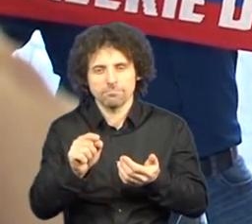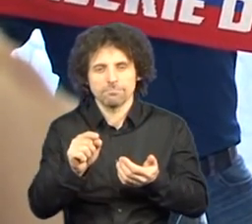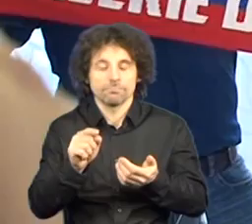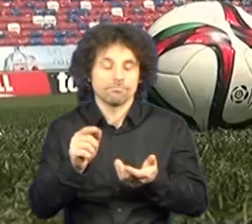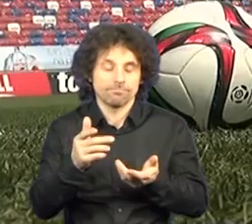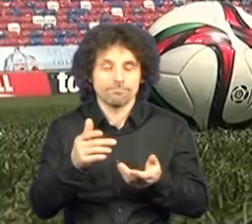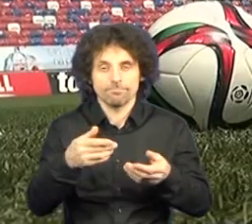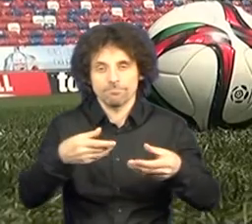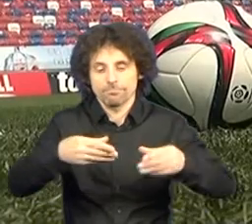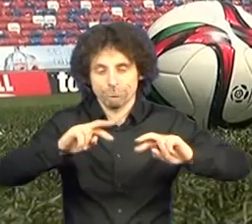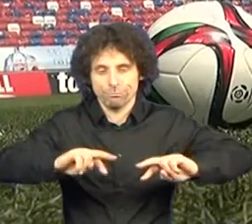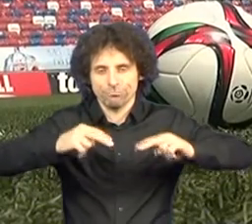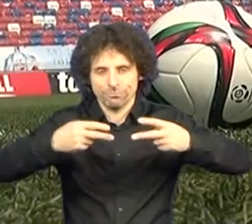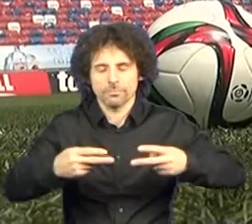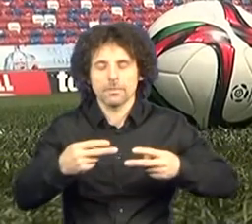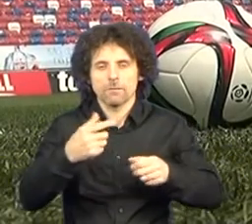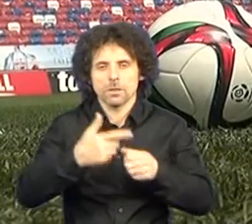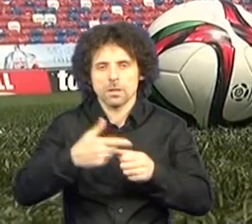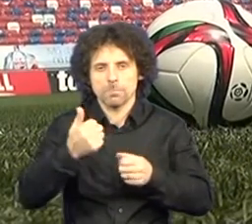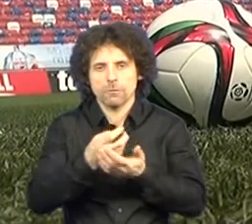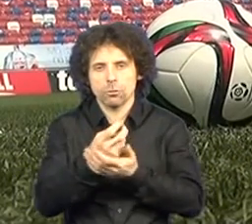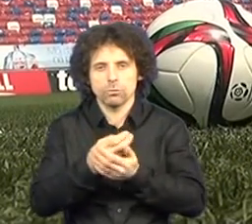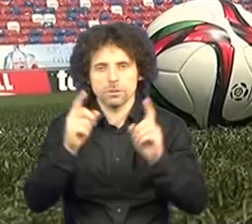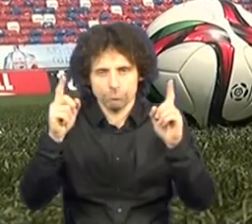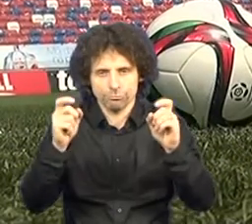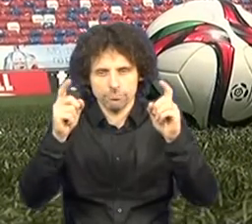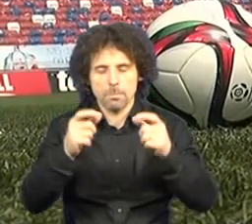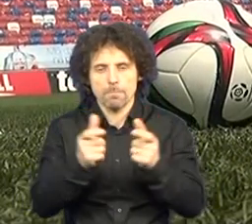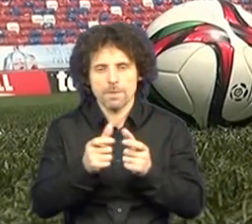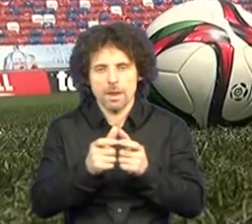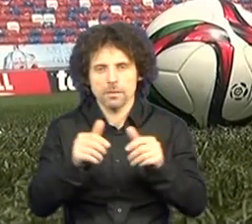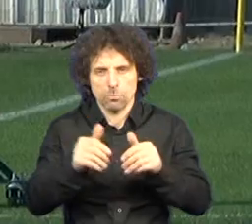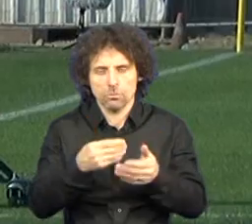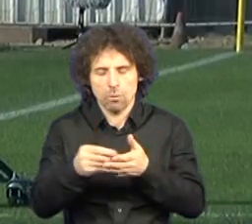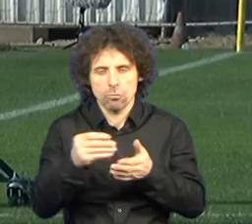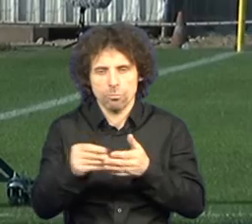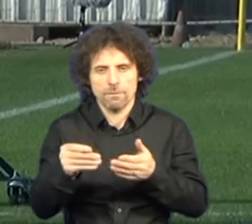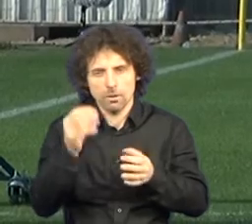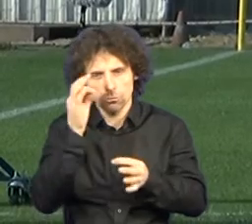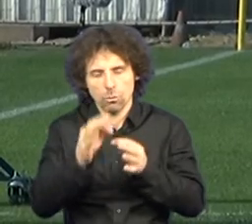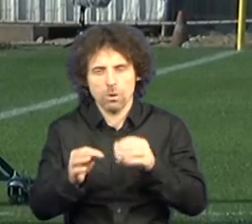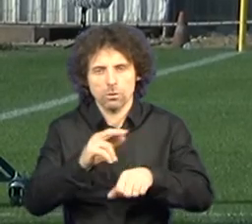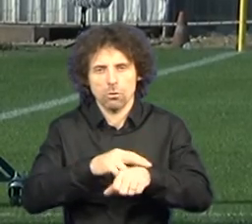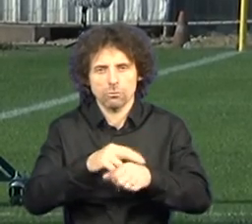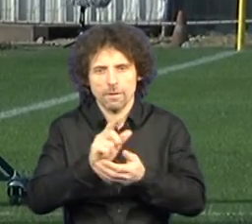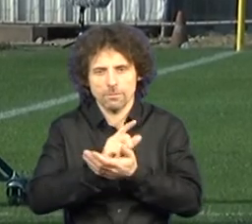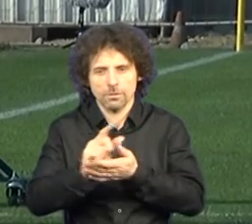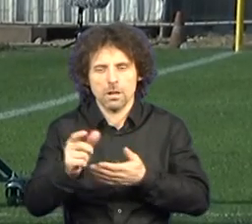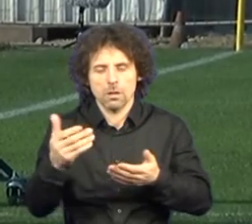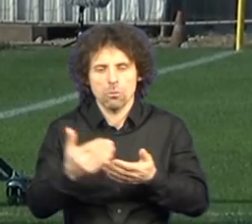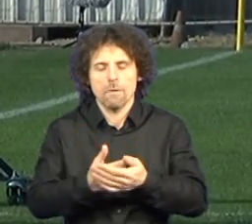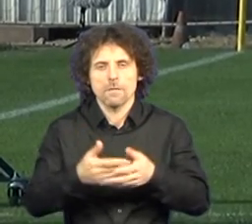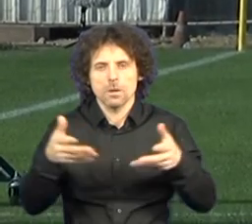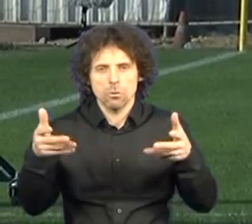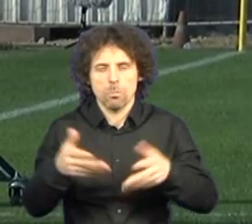druga. Wielkie Derby Śląska już 21 lutego. Bilety na to spotkanie można już kupować. Dokładnie o godzinie 12.00 ruszył nowy